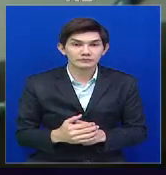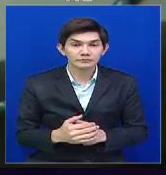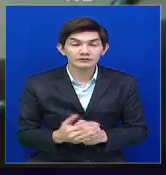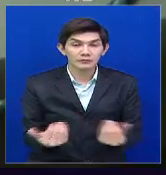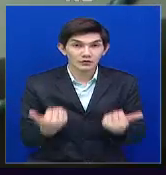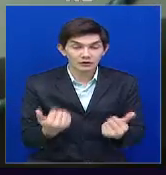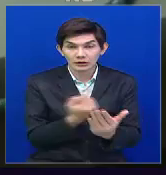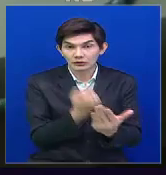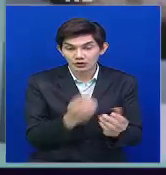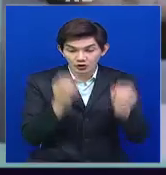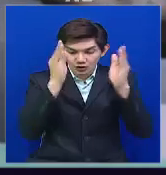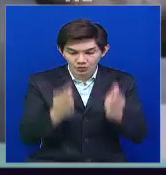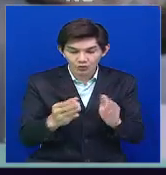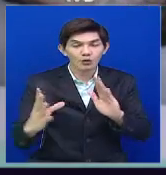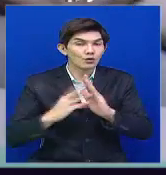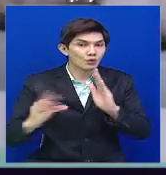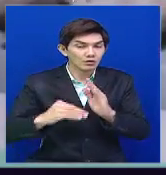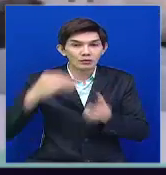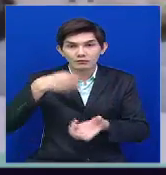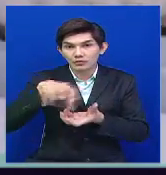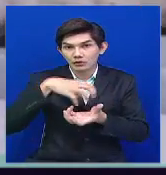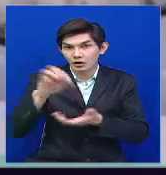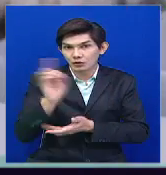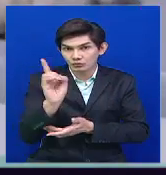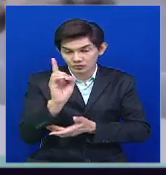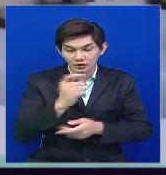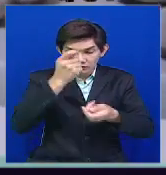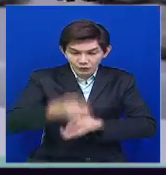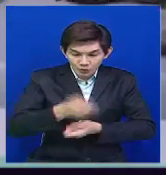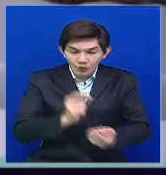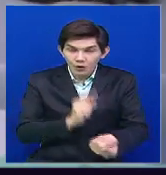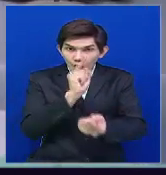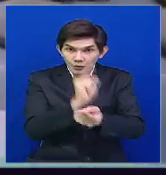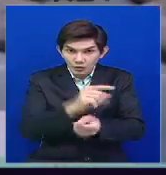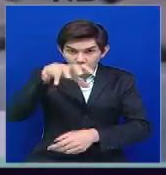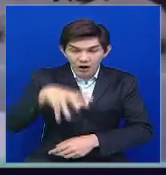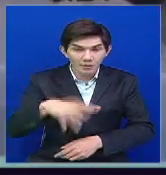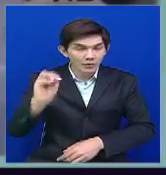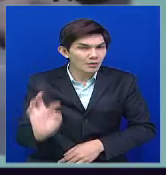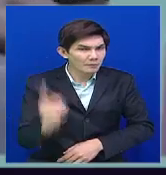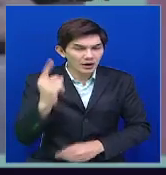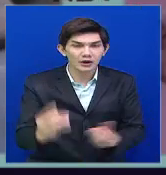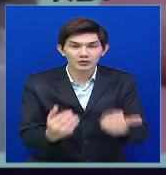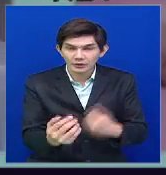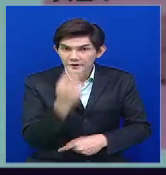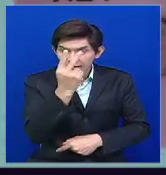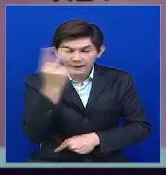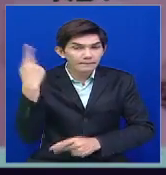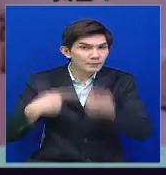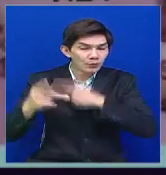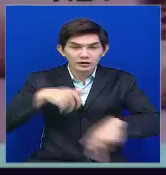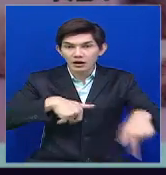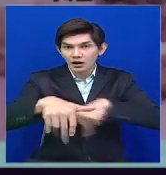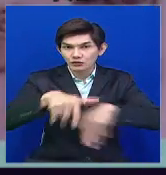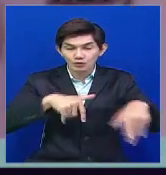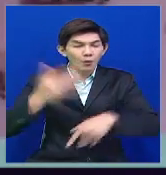นี้ตัวแทนครูผู้เข้าร่วมการอบรมเล่าว่าจากการขุดพบค้นเมืองโบราณสถานอู่ทองทำให้มองเห็นเรื่องราวของชุมชนส